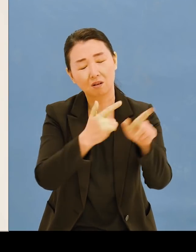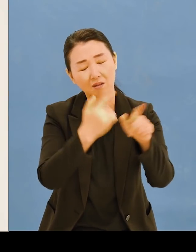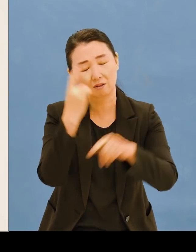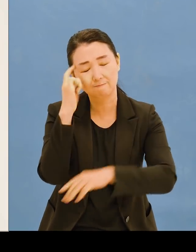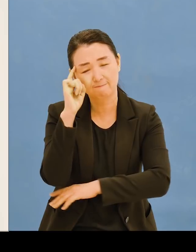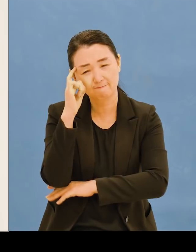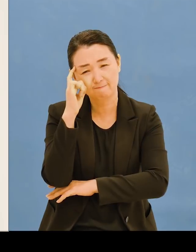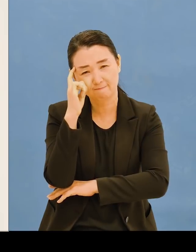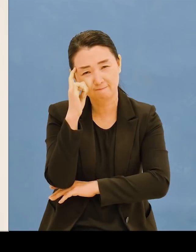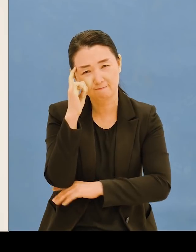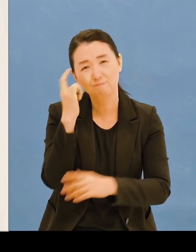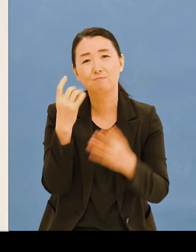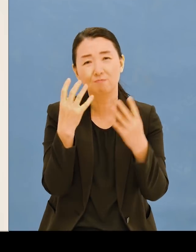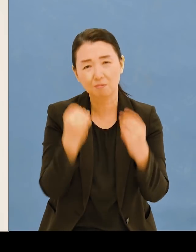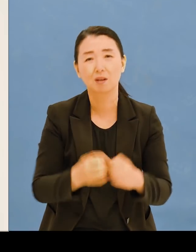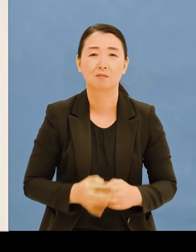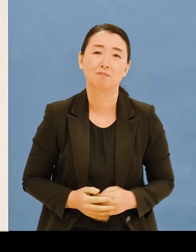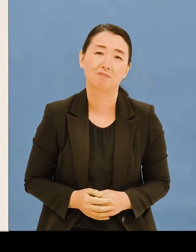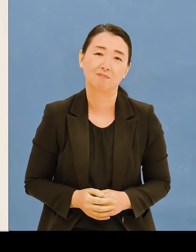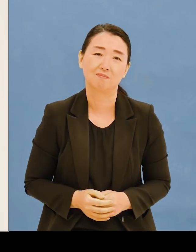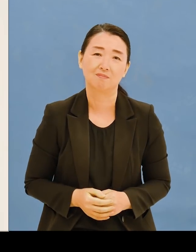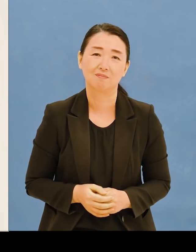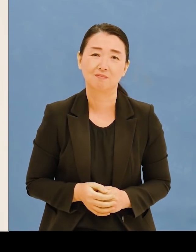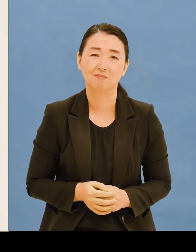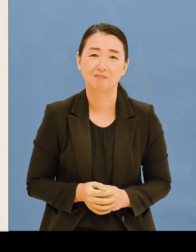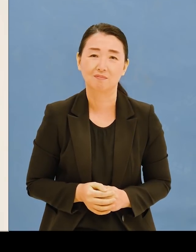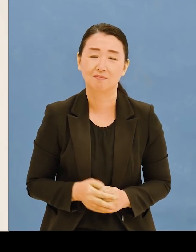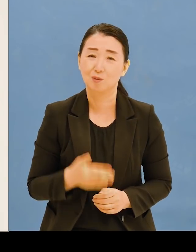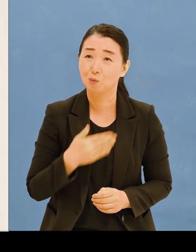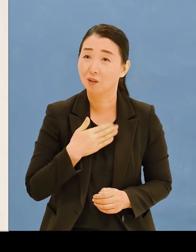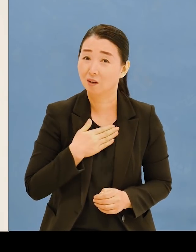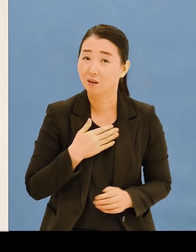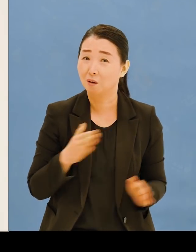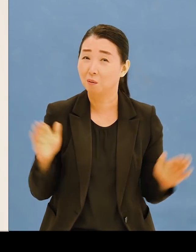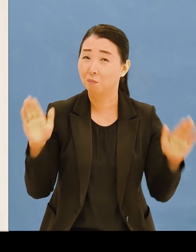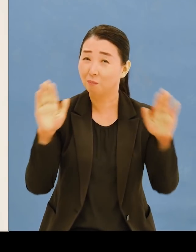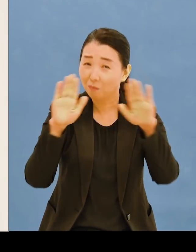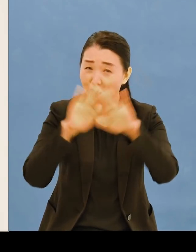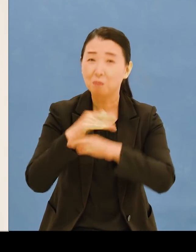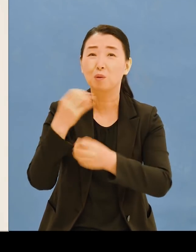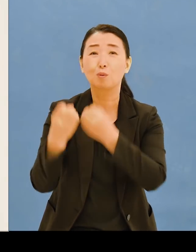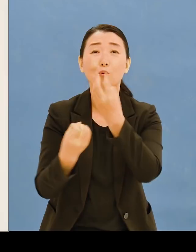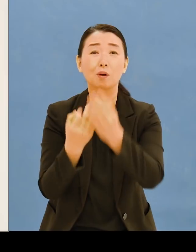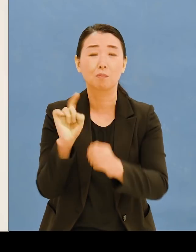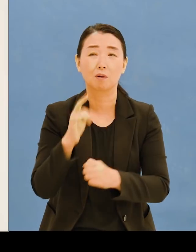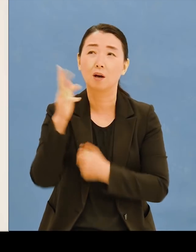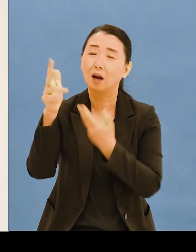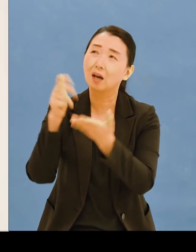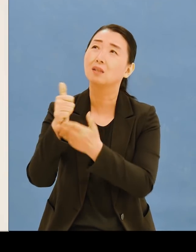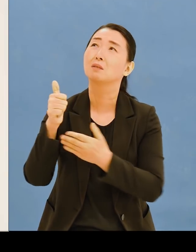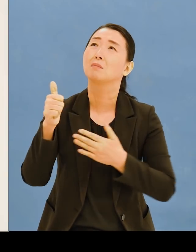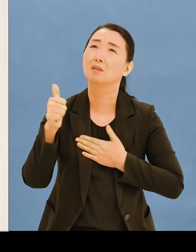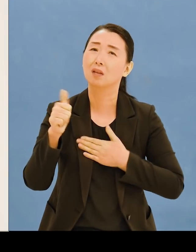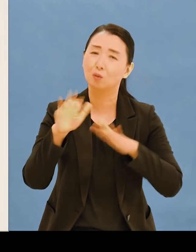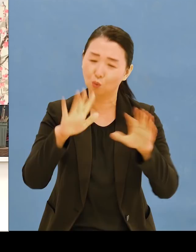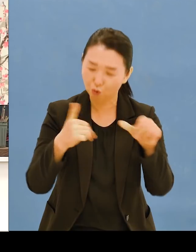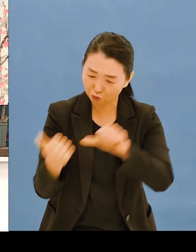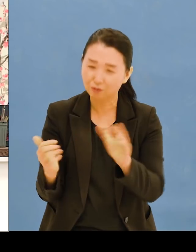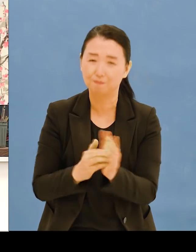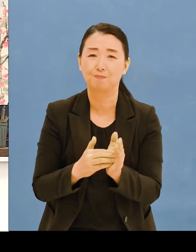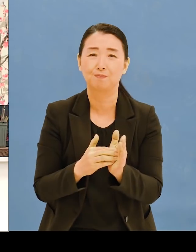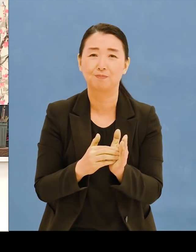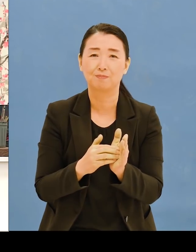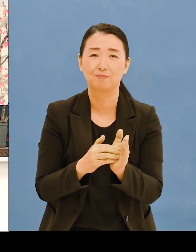있었어요. 그러면서 제가 이제 밤에 이제 그런 고백이 나오더라고요. 하나님, 저는 오늘